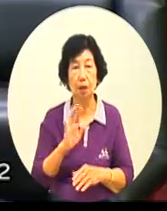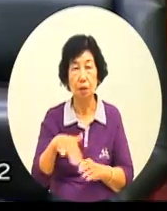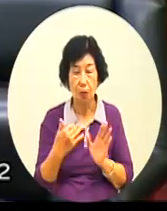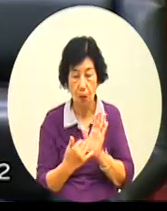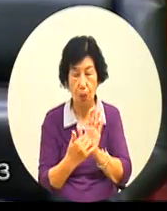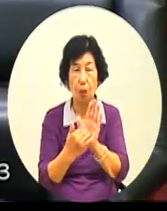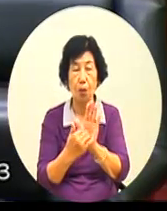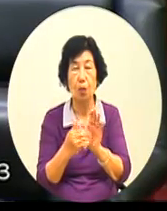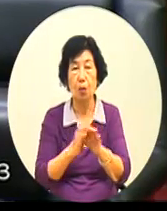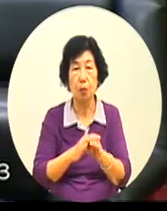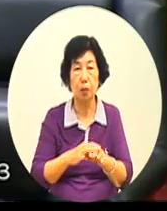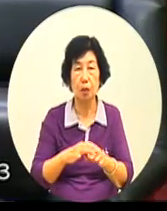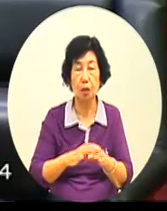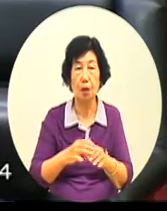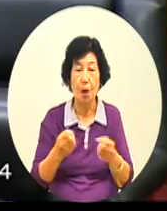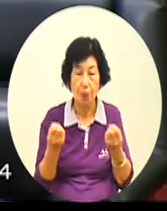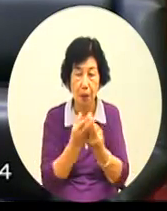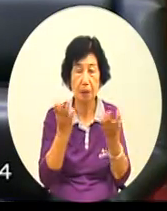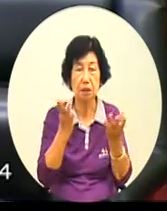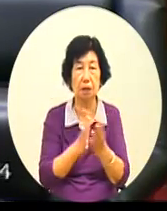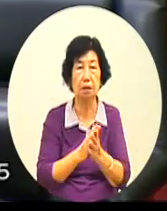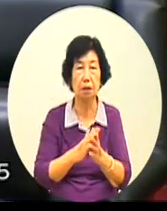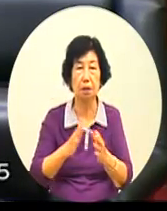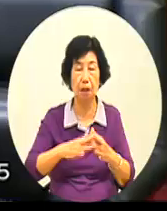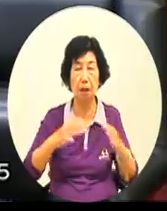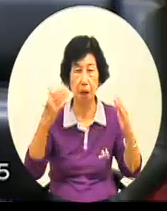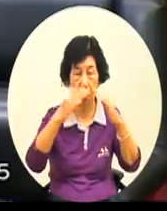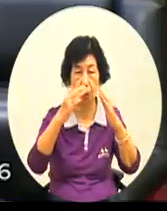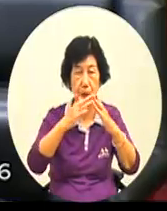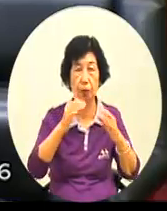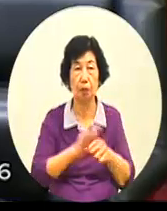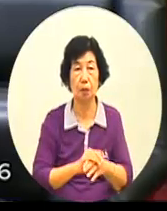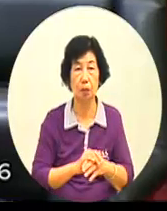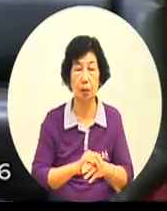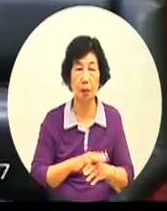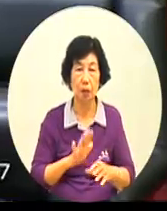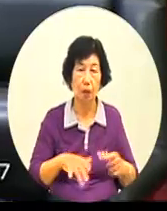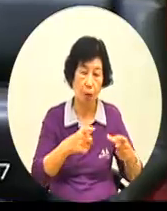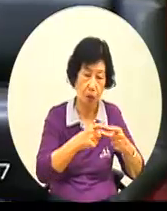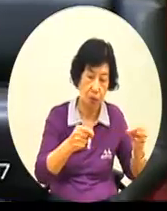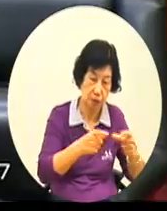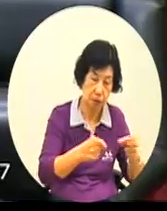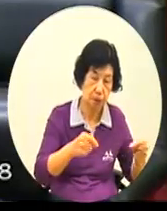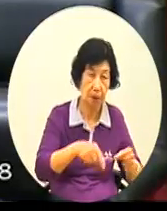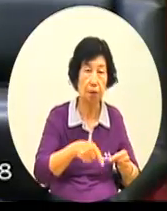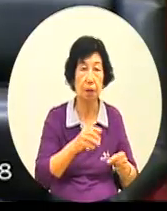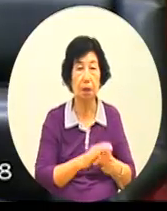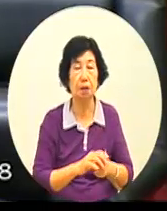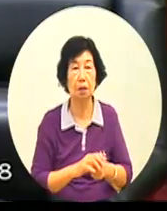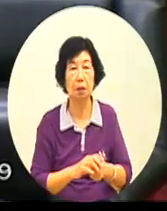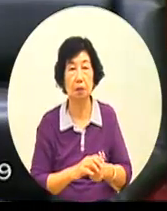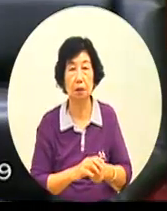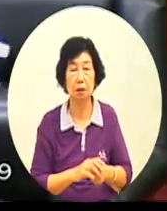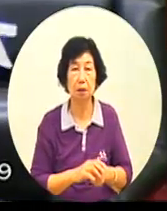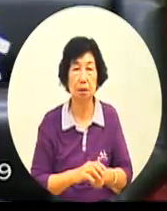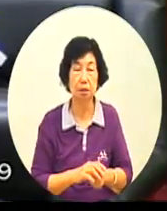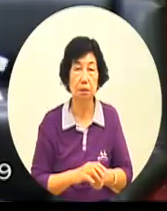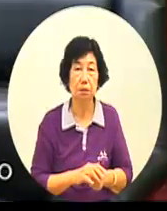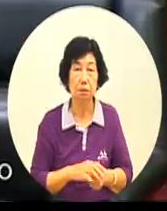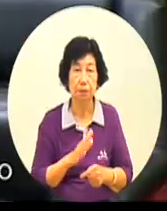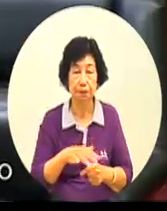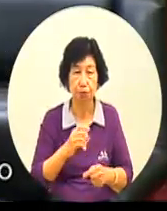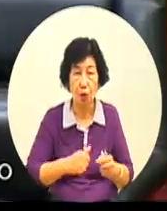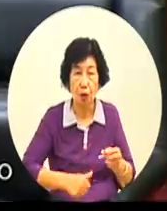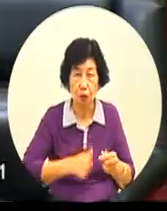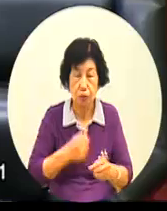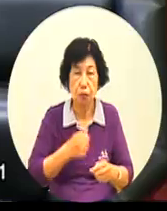年，从上任做到现在。你知道日本这个避难屋是什么吗？ 他们是真正需要